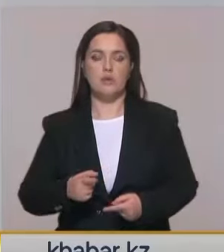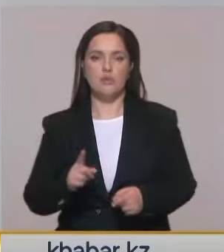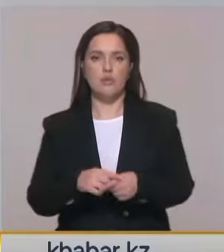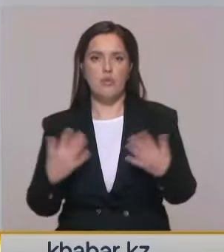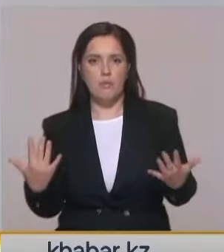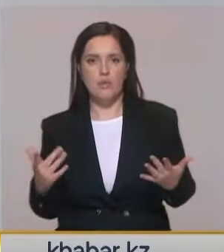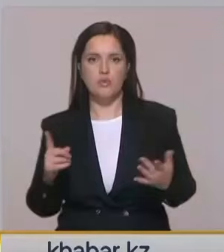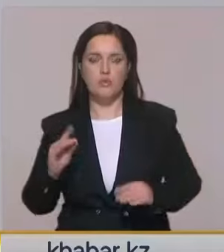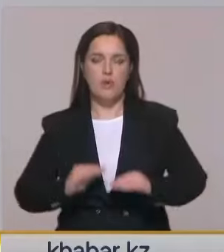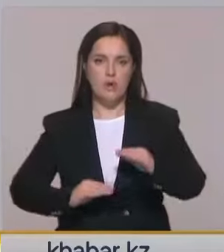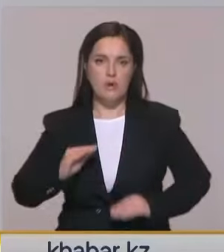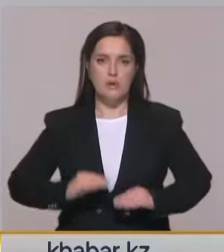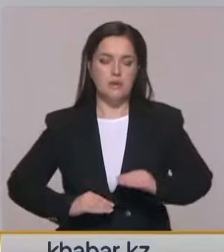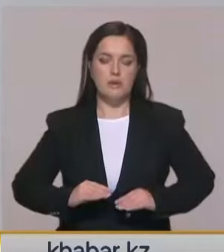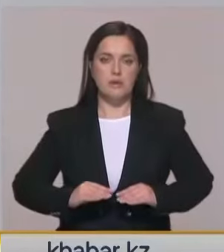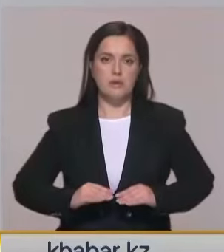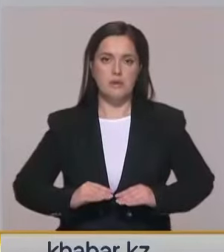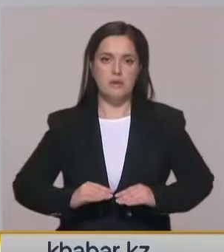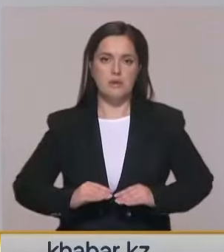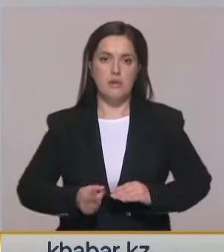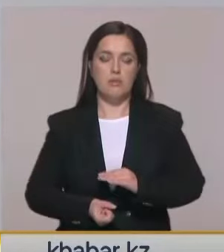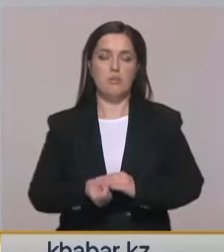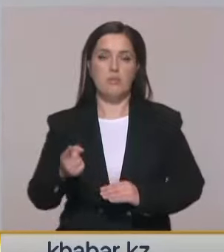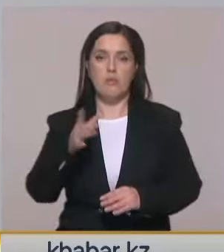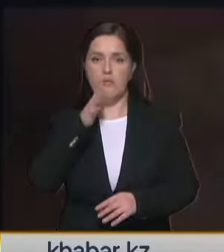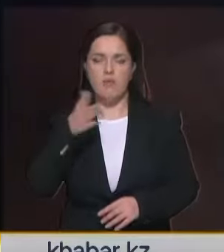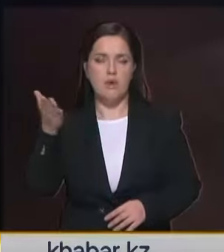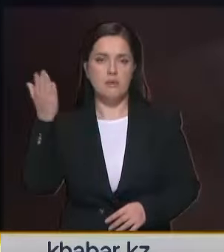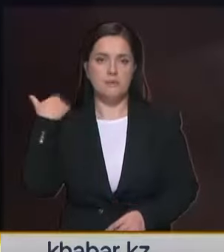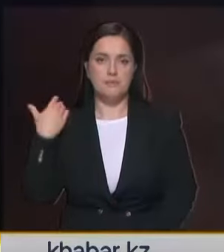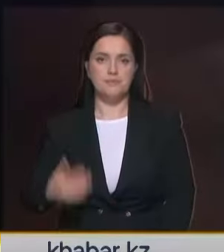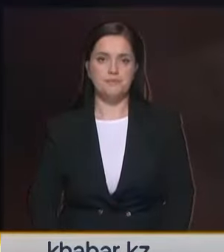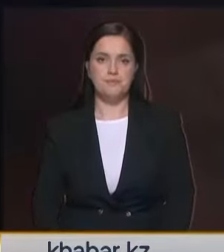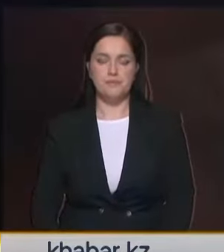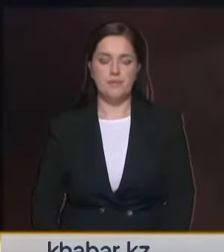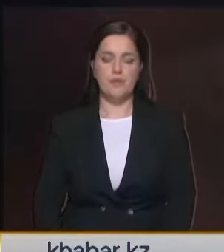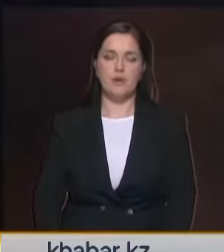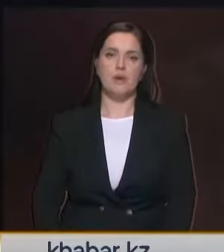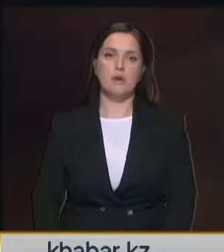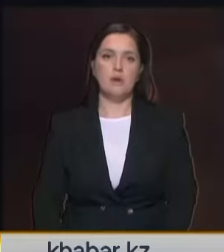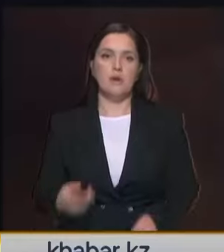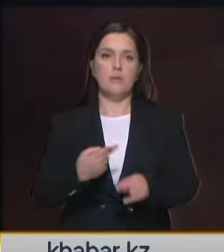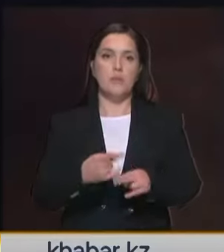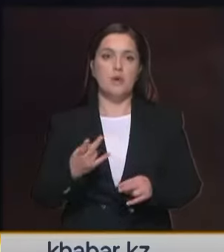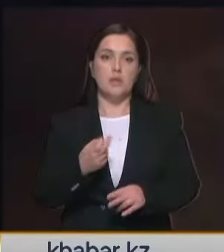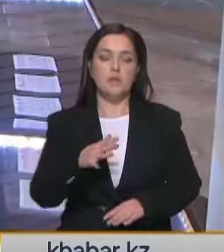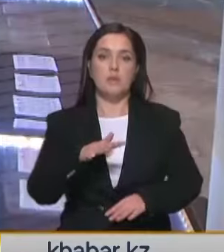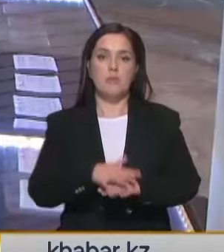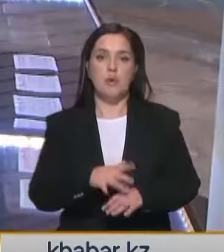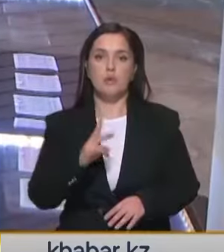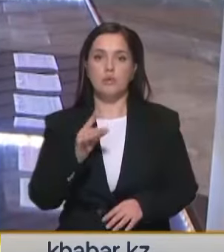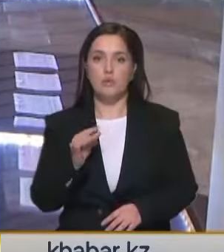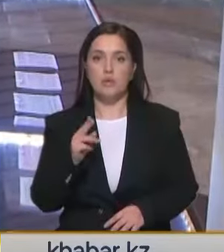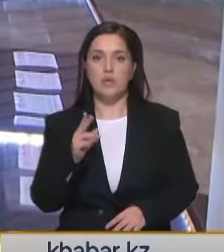искусство, берут истоки как раз с того периода. Как отметил главный дизайнер Нацбанка Санжар Нуркасимов,